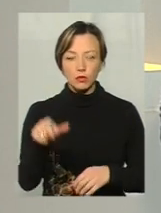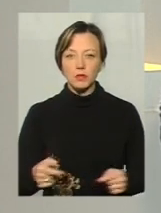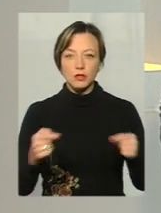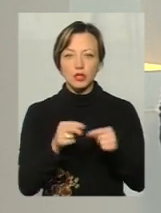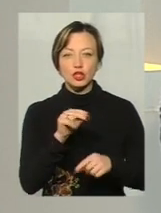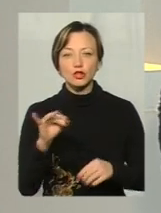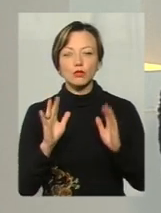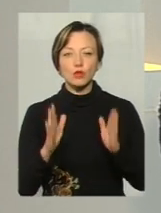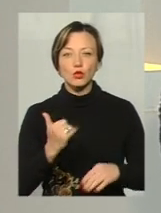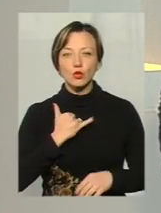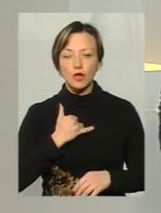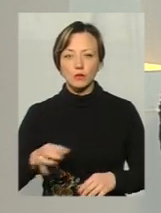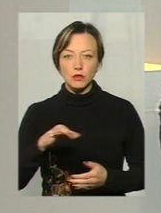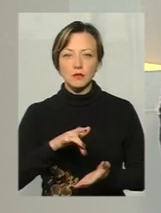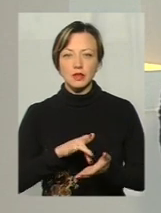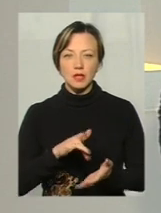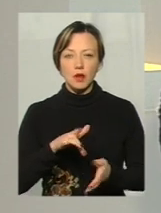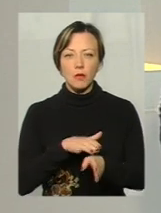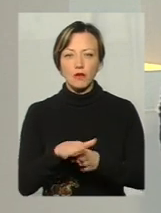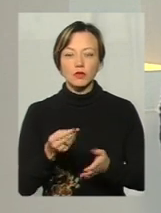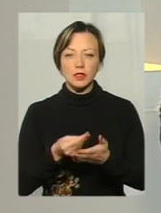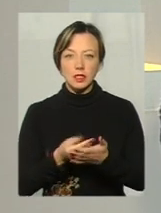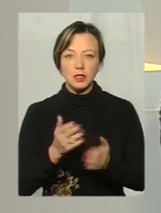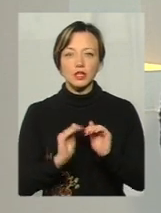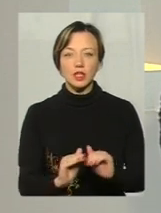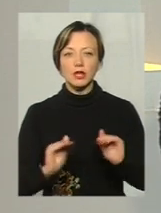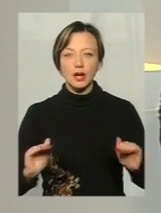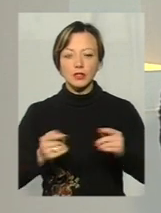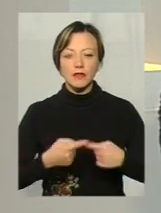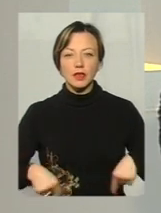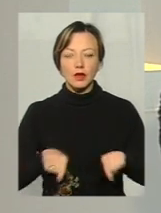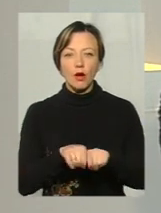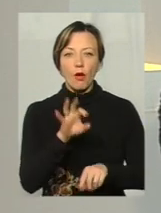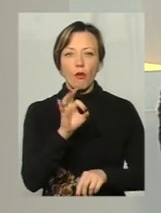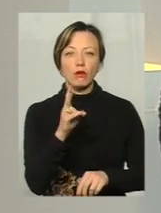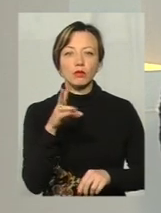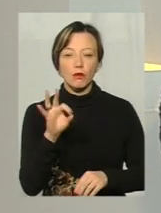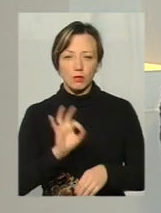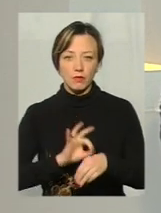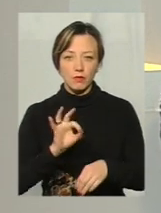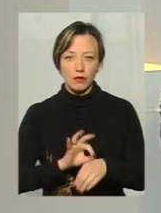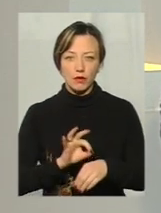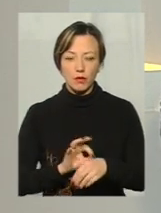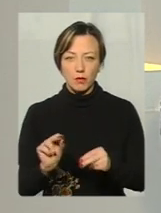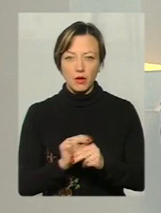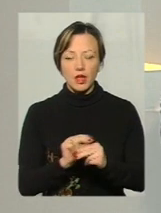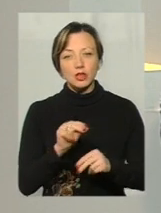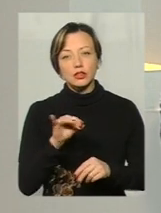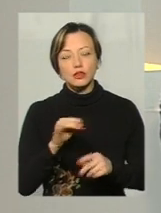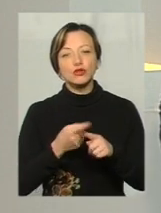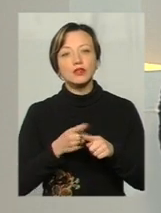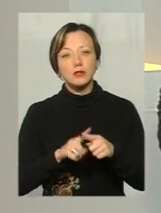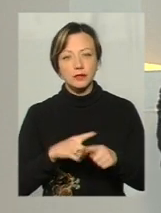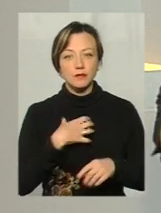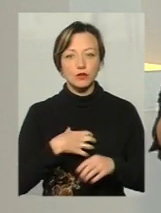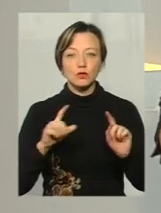чи буде в нашому обласному центрі повноцінне дитяче відділення онкології? А чому це важливо